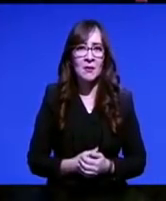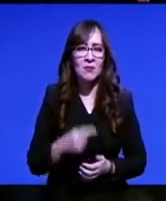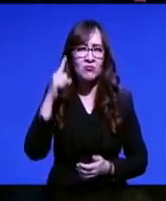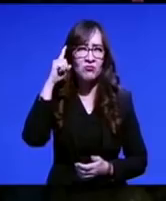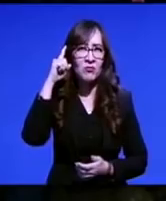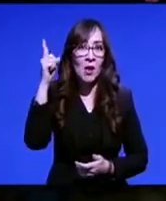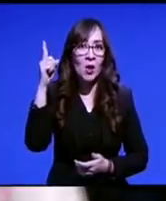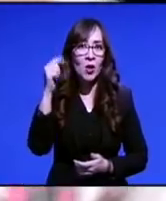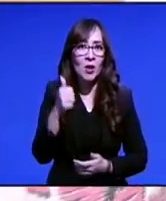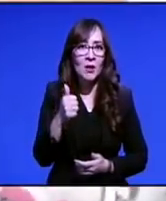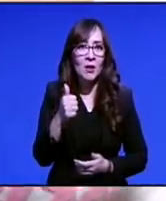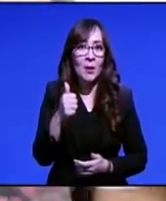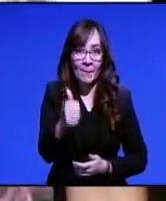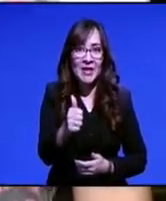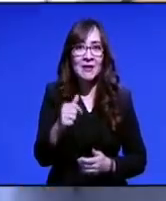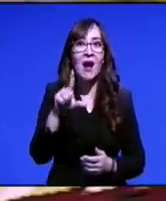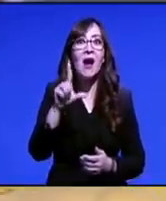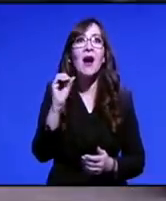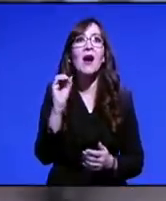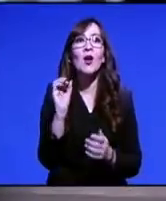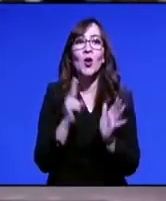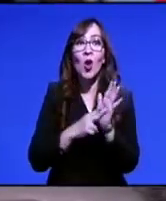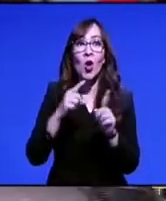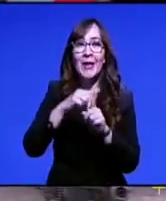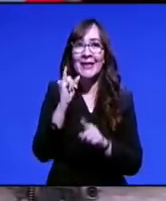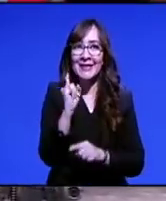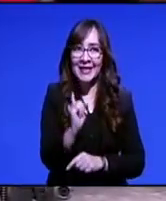Kayaknya laundry aja nih, Kak. Oh iya.